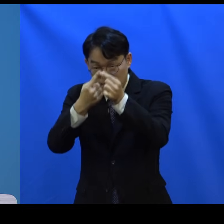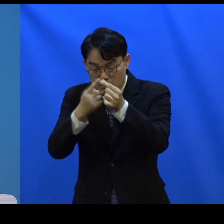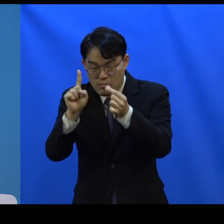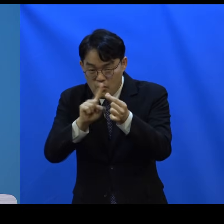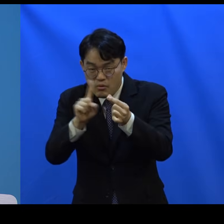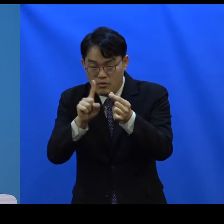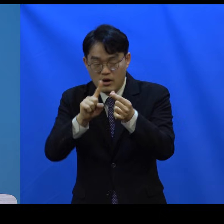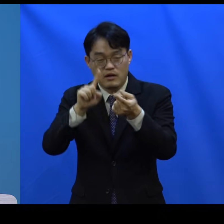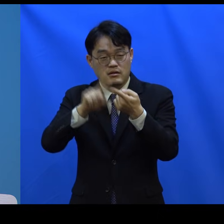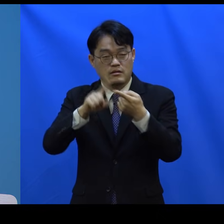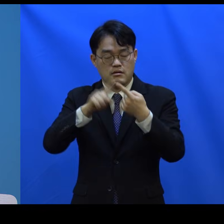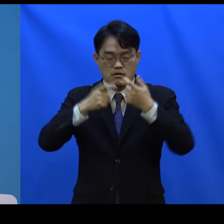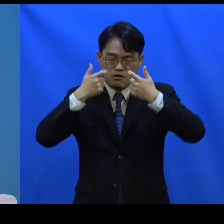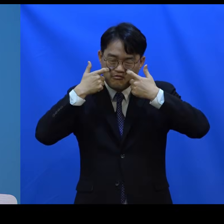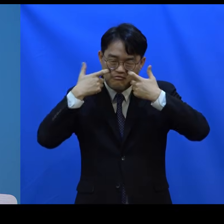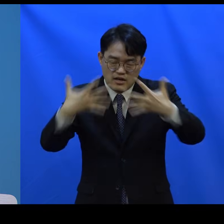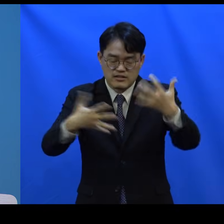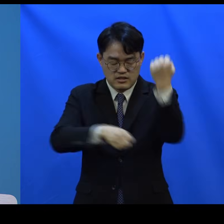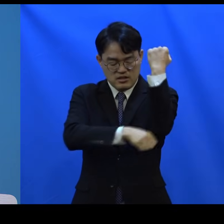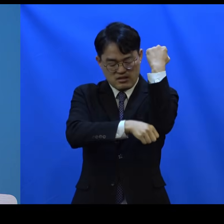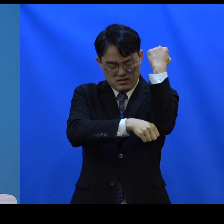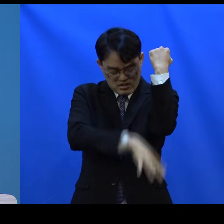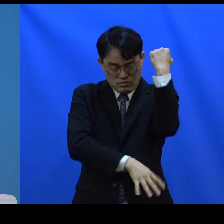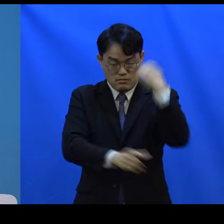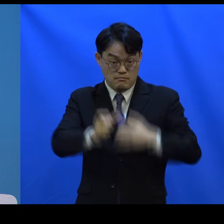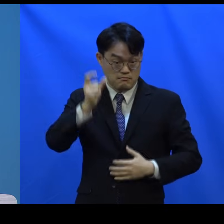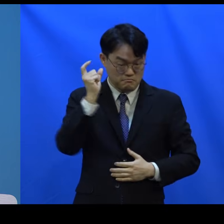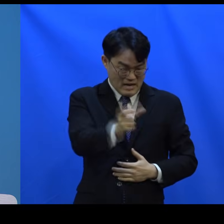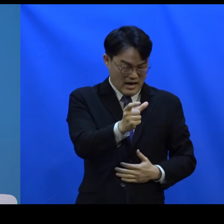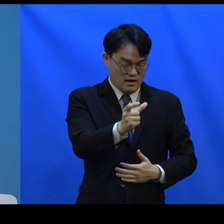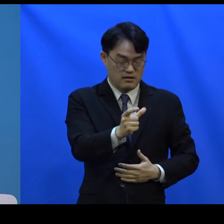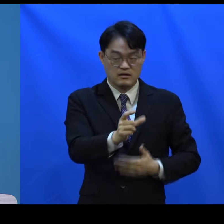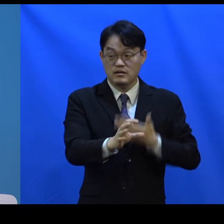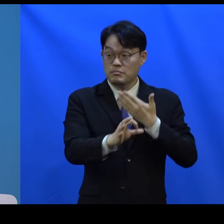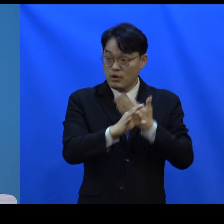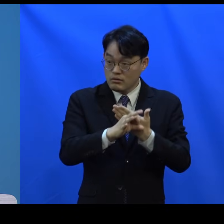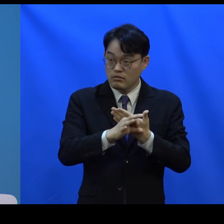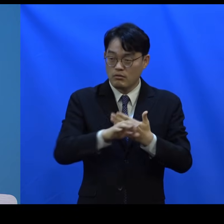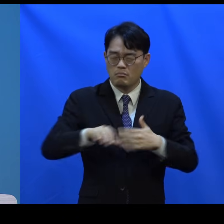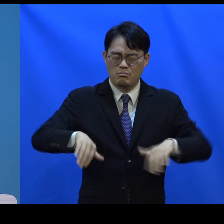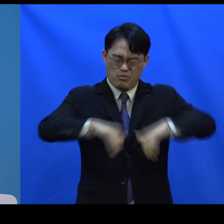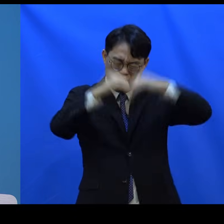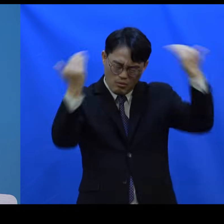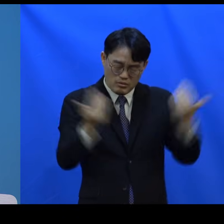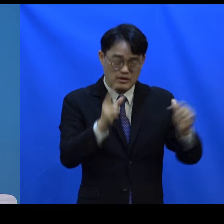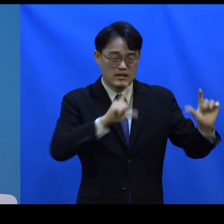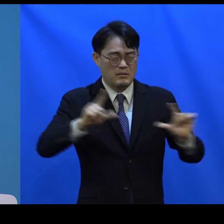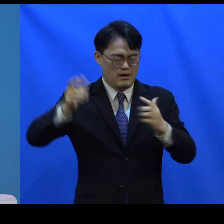인생에 얽히고 이렇게 뒤죽박죽 돼 있던 게 다 제자리로 돌아가게 돼요.